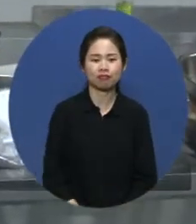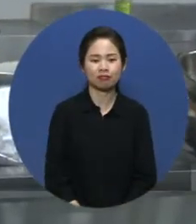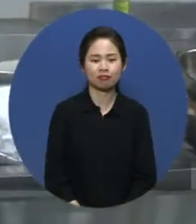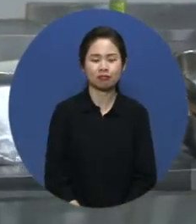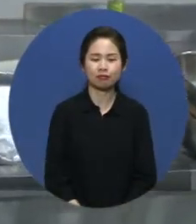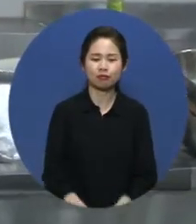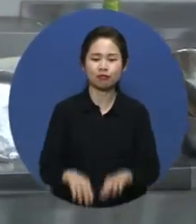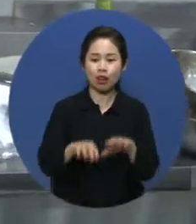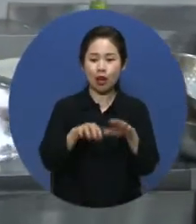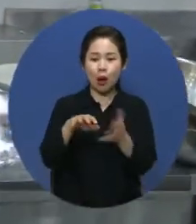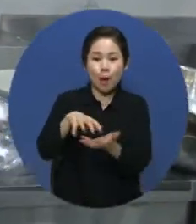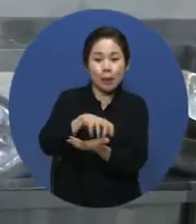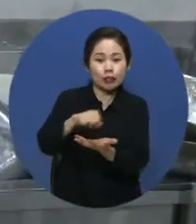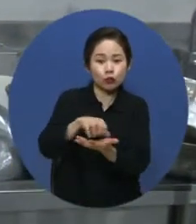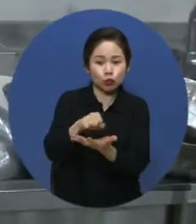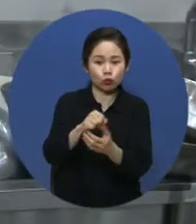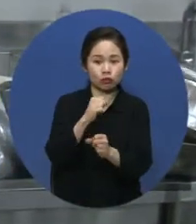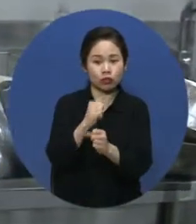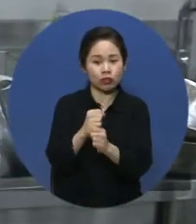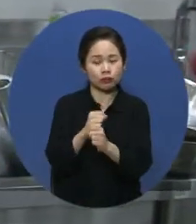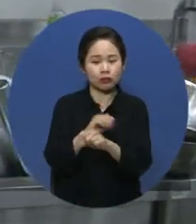반죽은 어떻게 해야 잘할 수 있는 거예요?